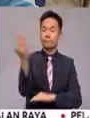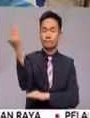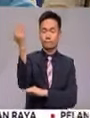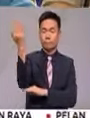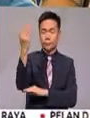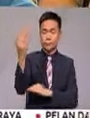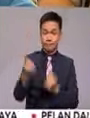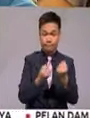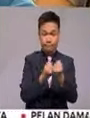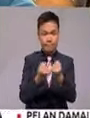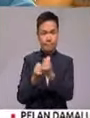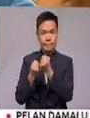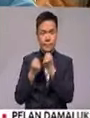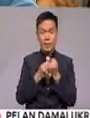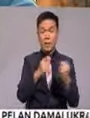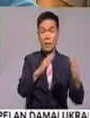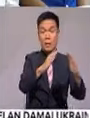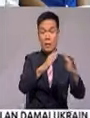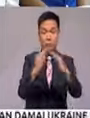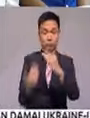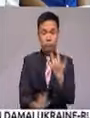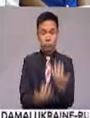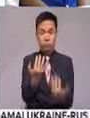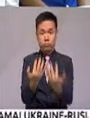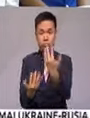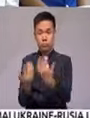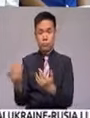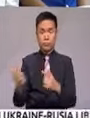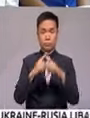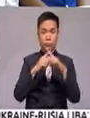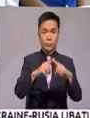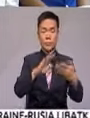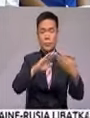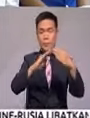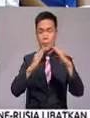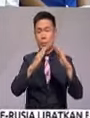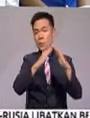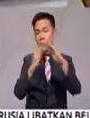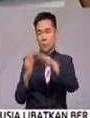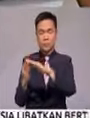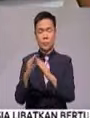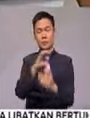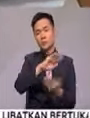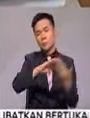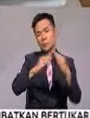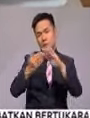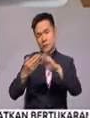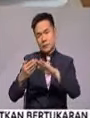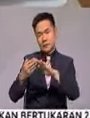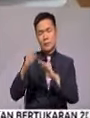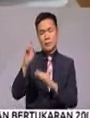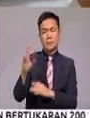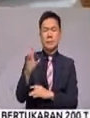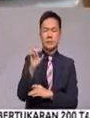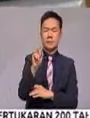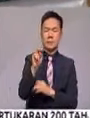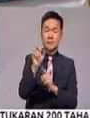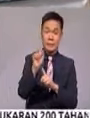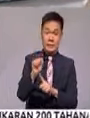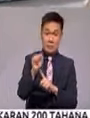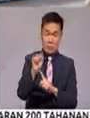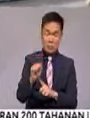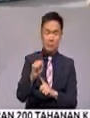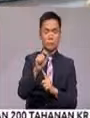dan bantuan kepada mangsa kebakaran di Dewan Komuniti Sentul Perdana, Kuala Lumpur. Selain bantuan penempatan rumah transit,